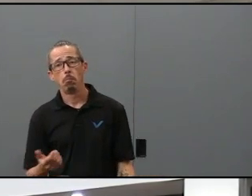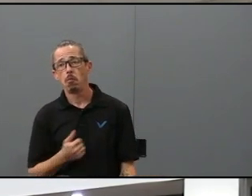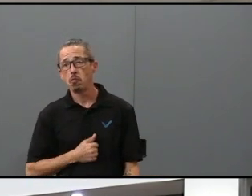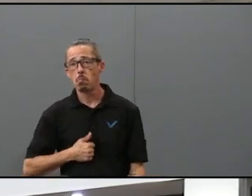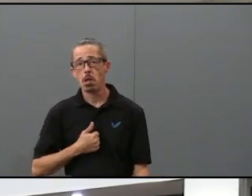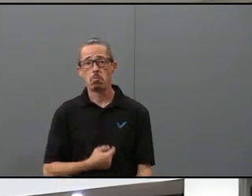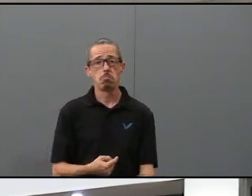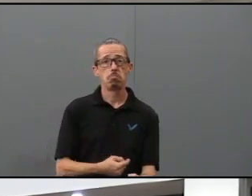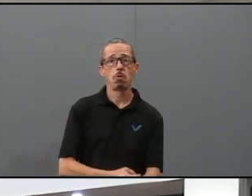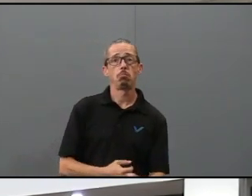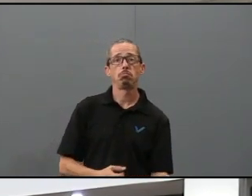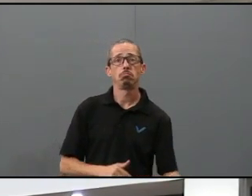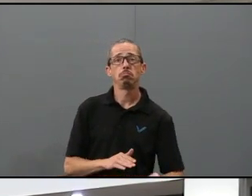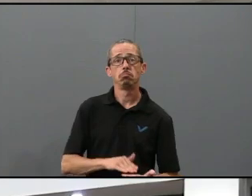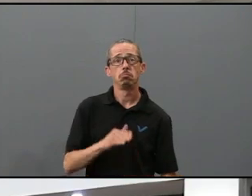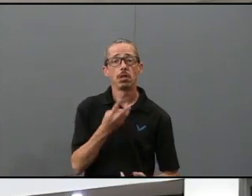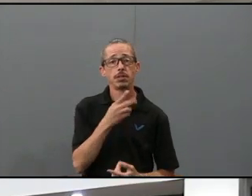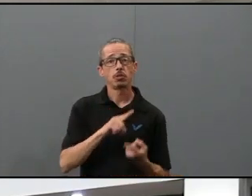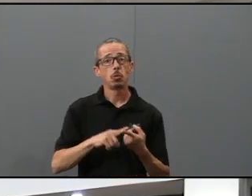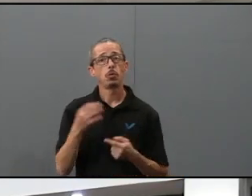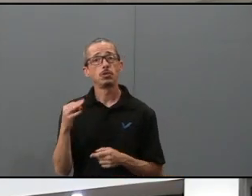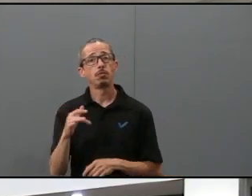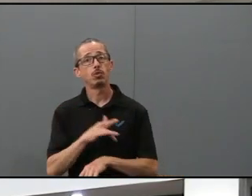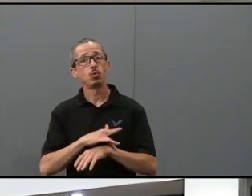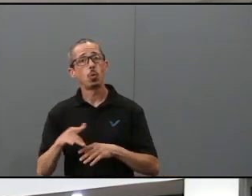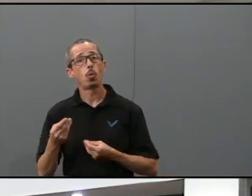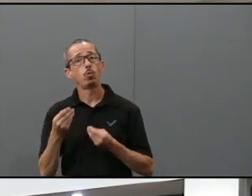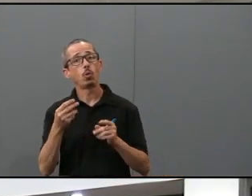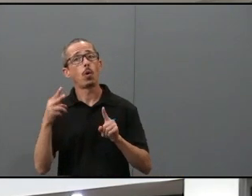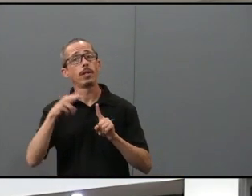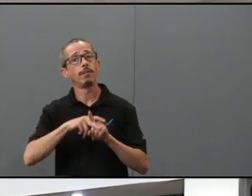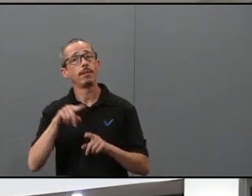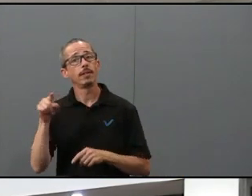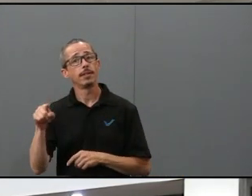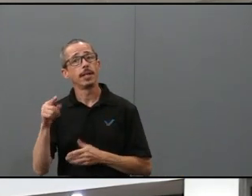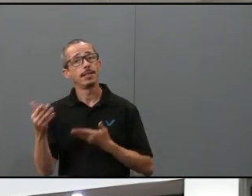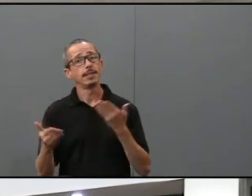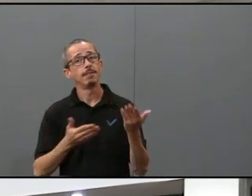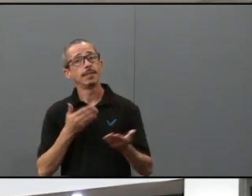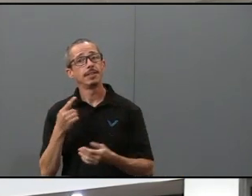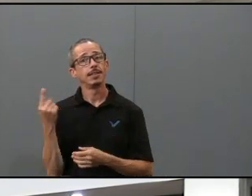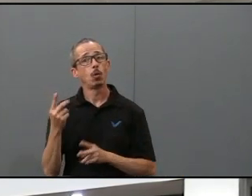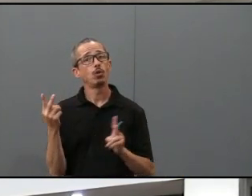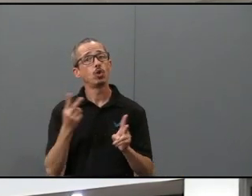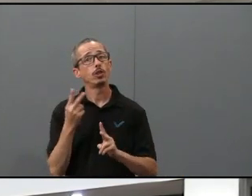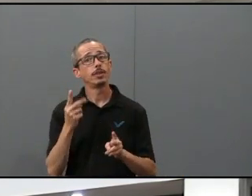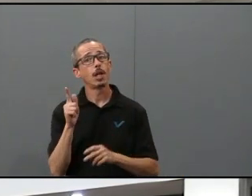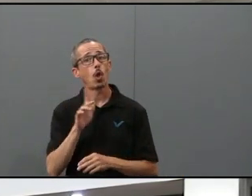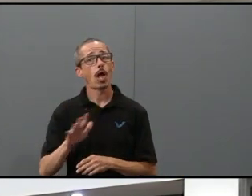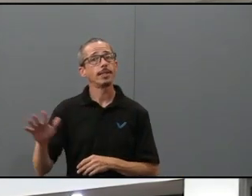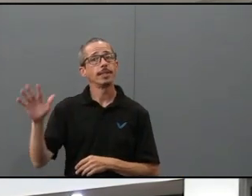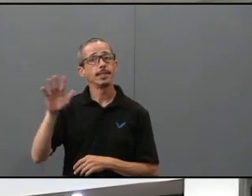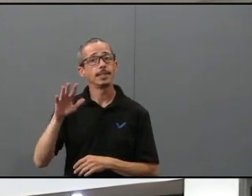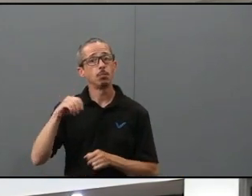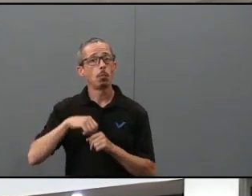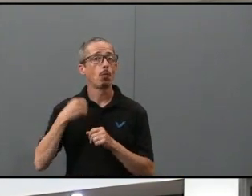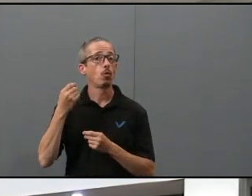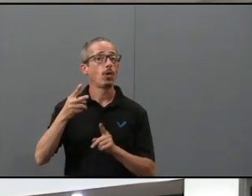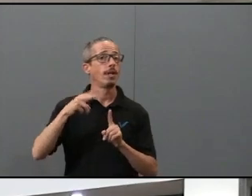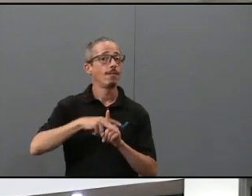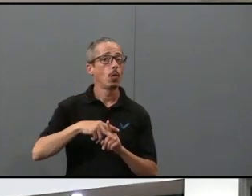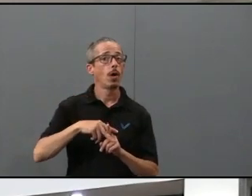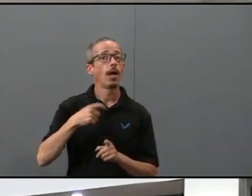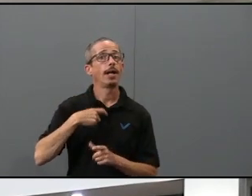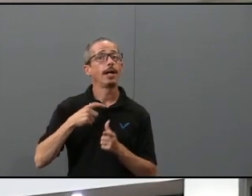vraiment la peine alors du 16 au 19 juillet on vous donne rendez-vous c'est le service des urgences de Repentin qui vous donne rendez-vous aux